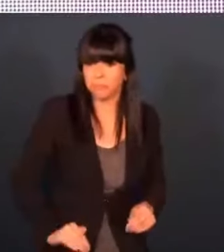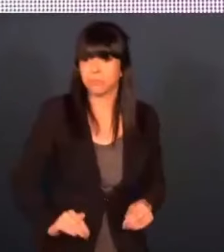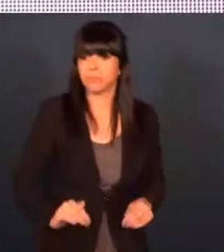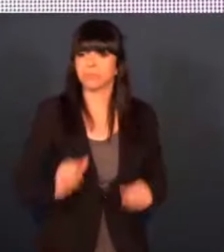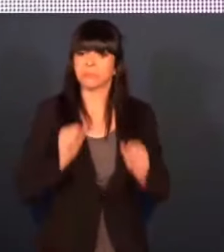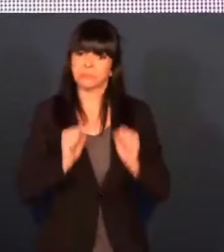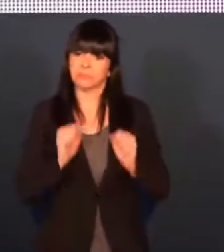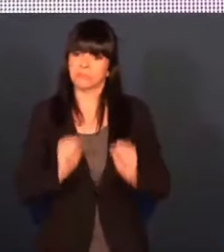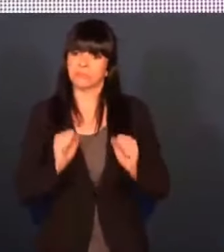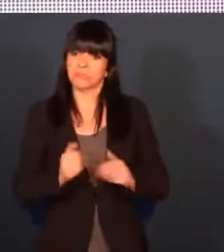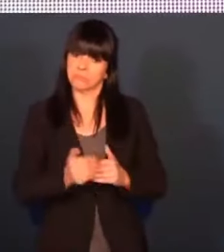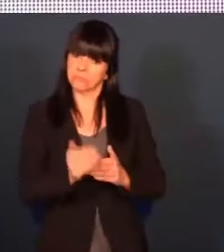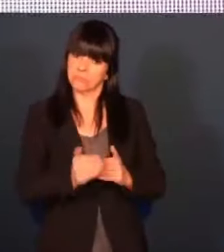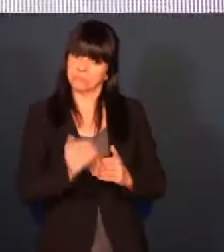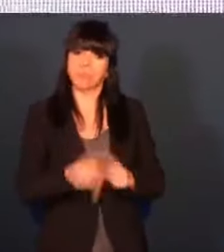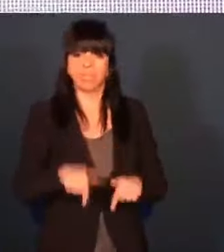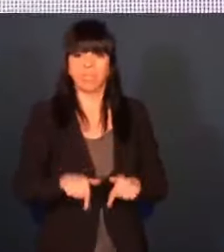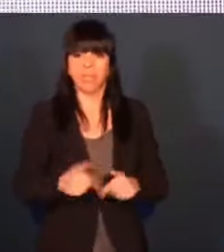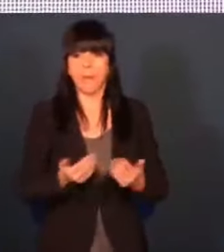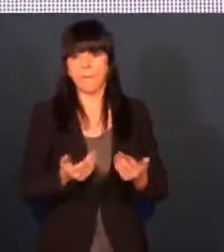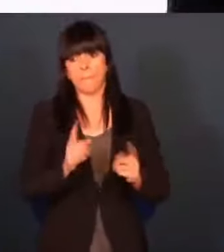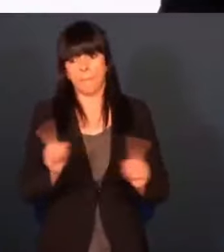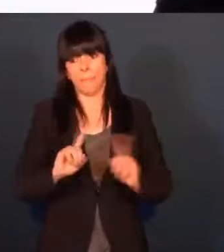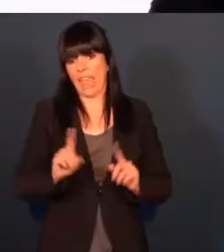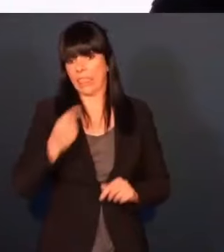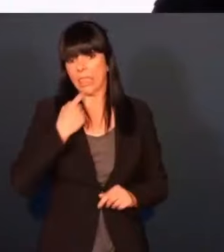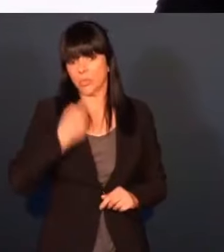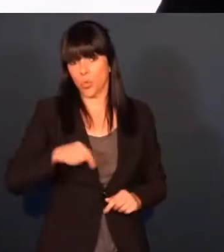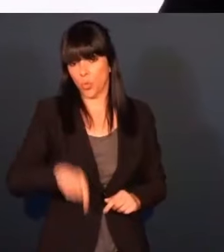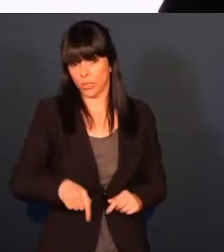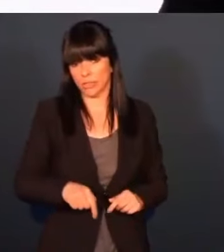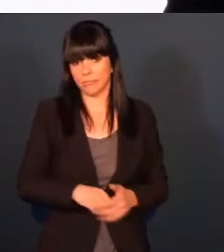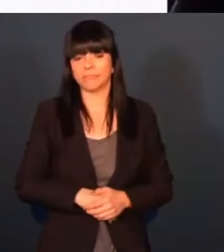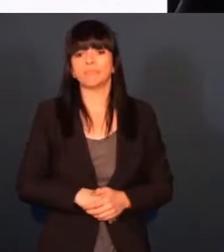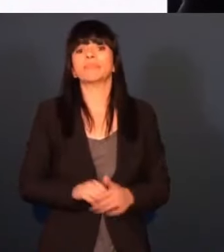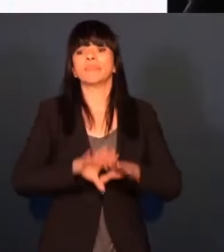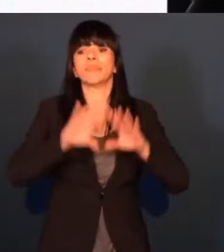случи преди края на тази година. Всичко изглеждаше добре.